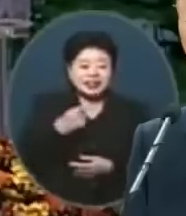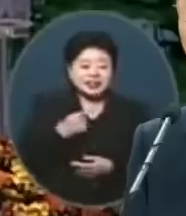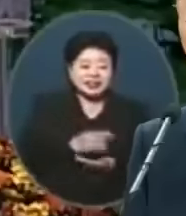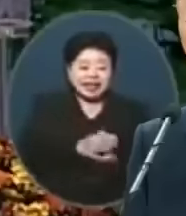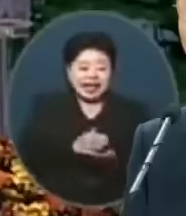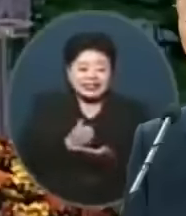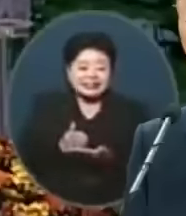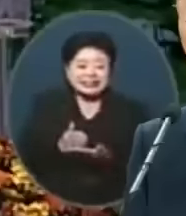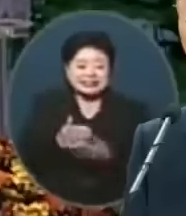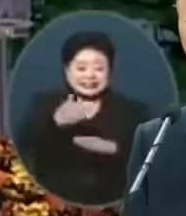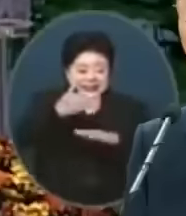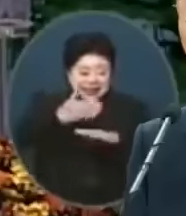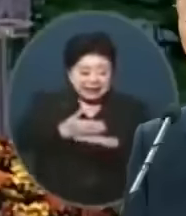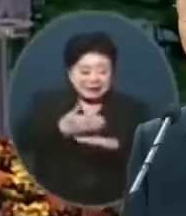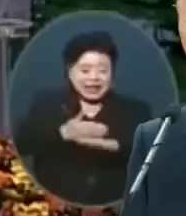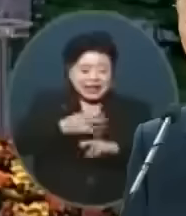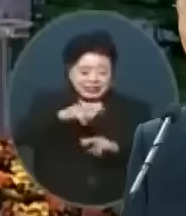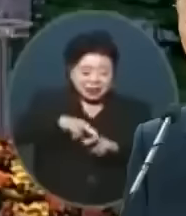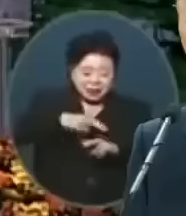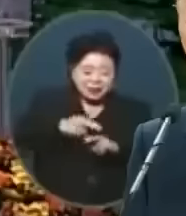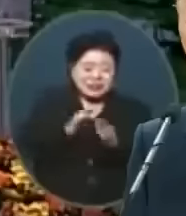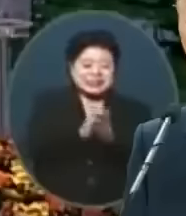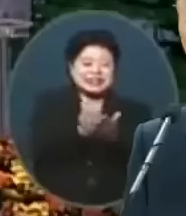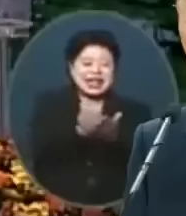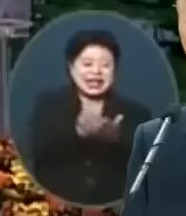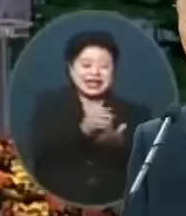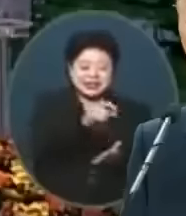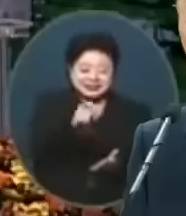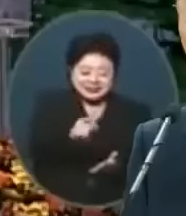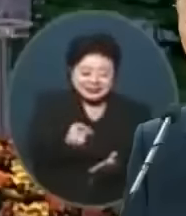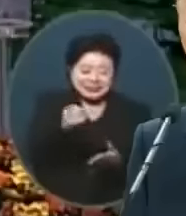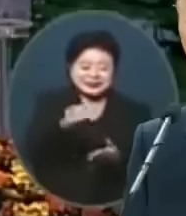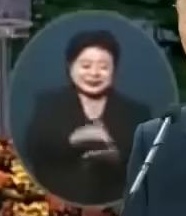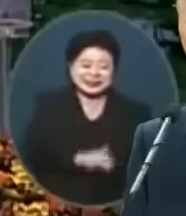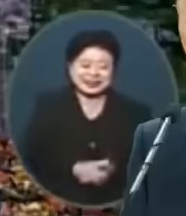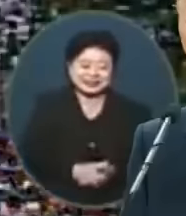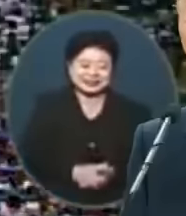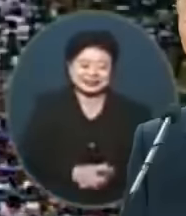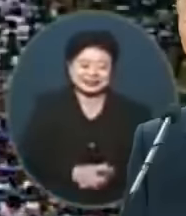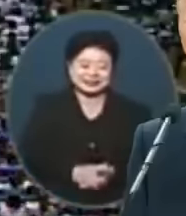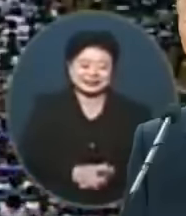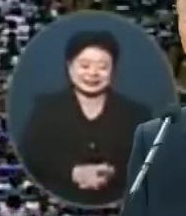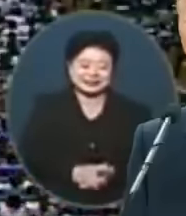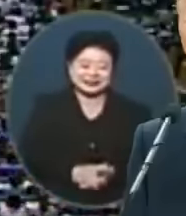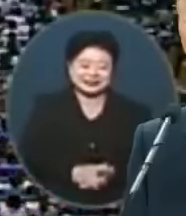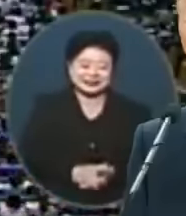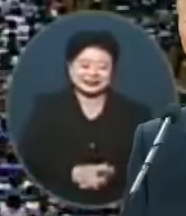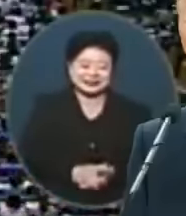천 개의 선물이라고 제목을 지어서 책을 출판했었습니다.